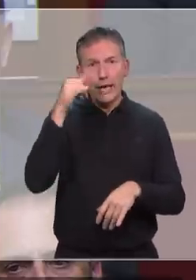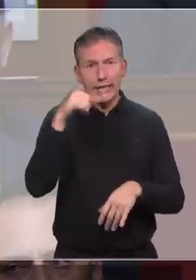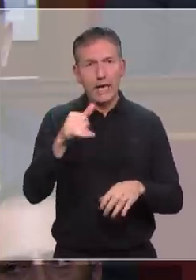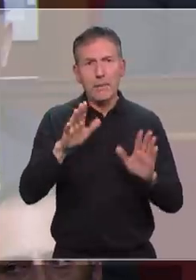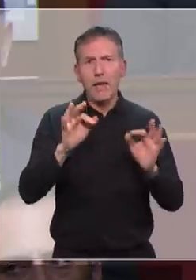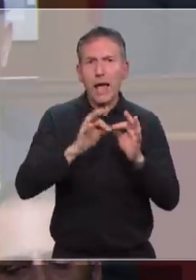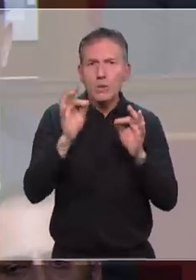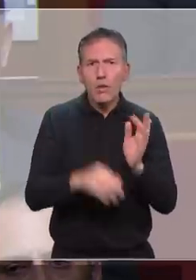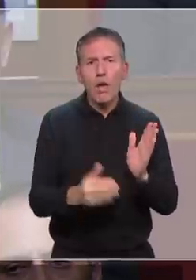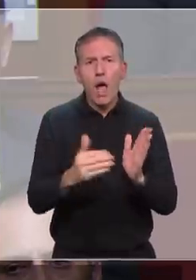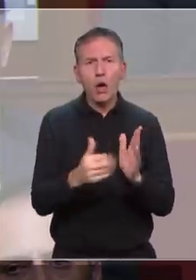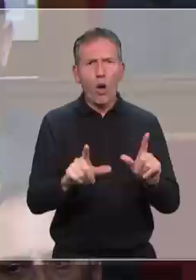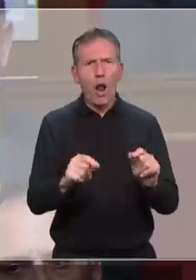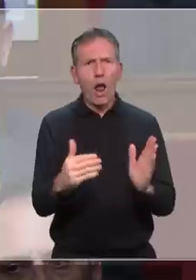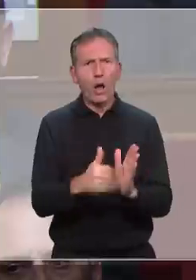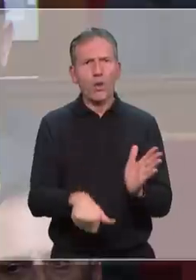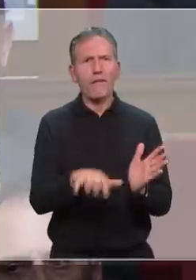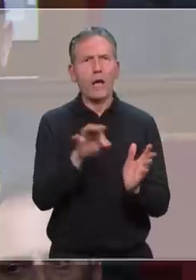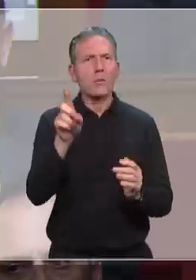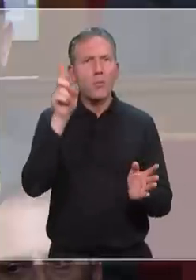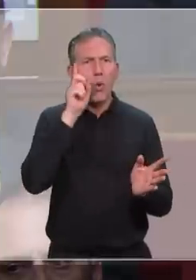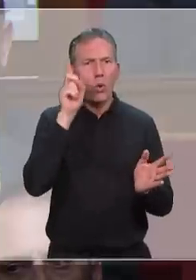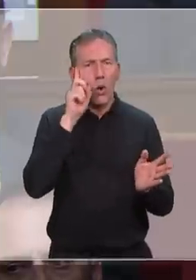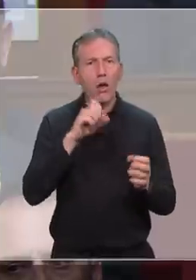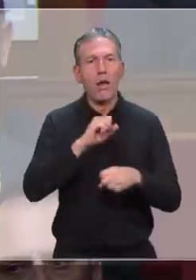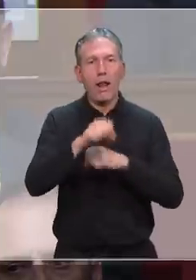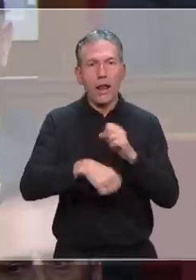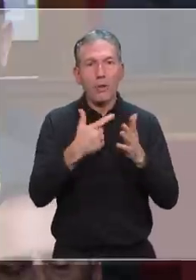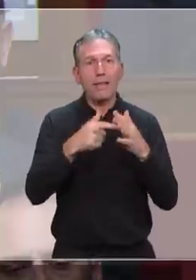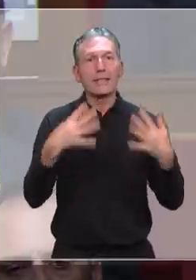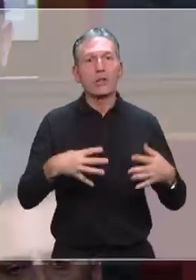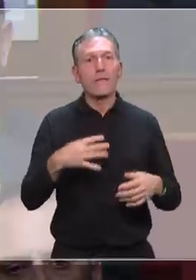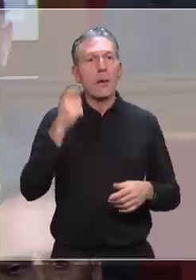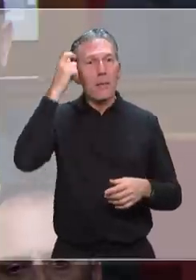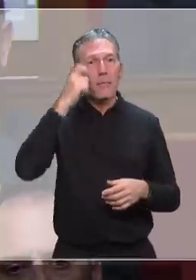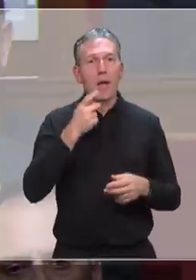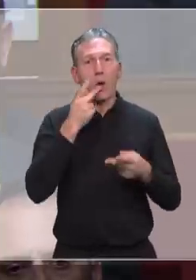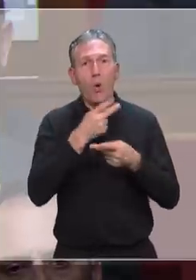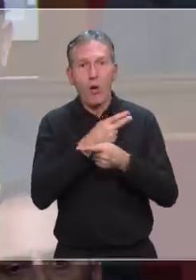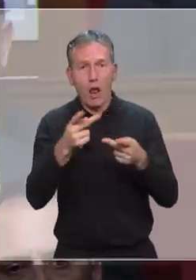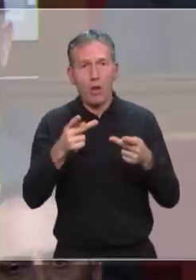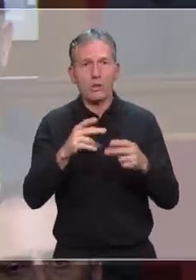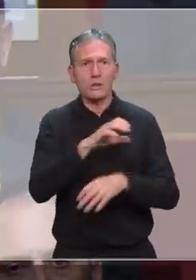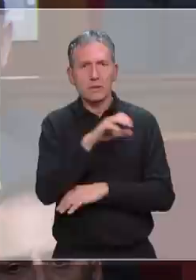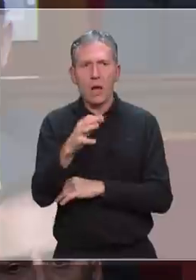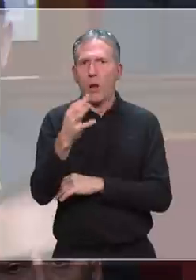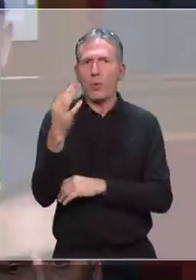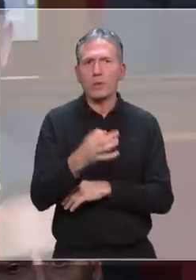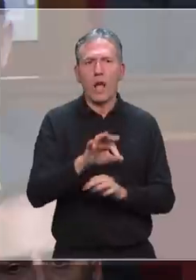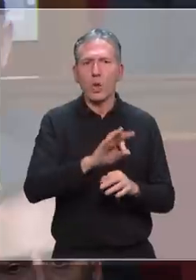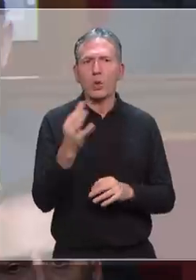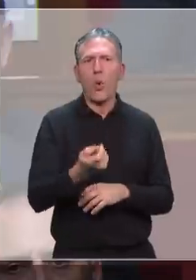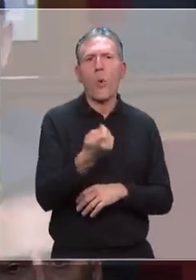Mais que fait encore cet homme en France ? En 2019, Emmanuel Macron a annoncé vouloir porter à 100% le taux